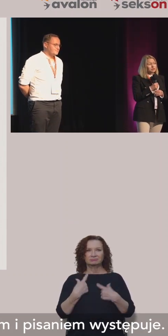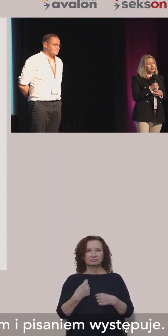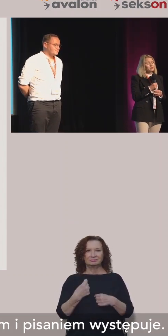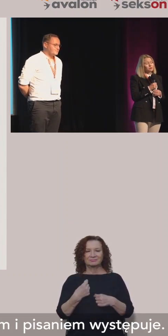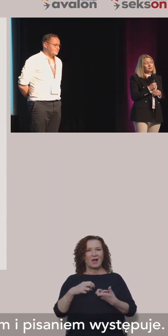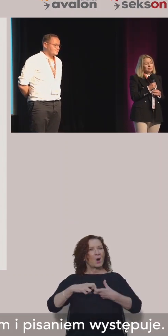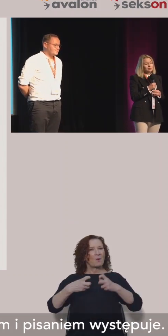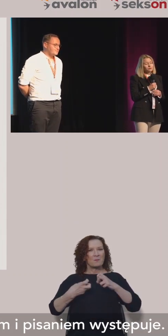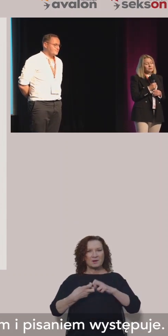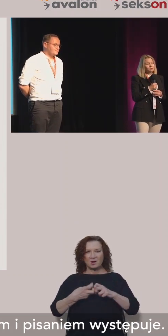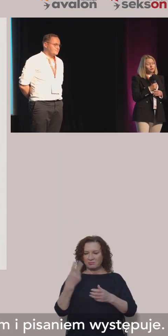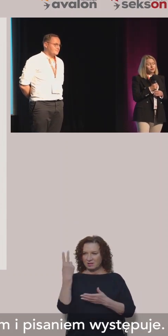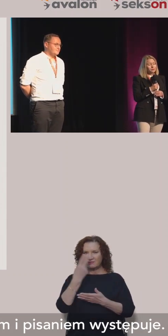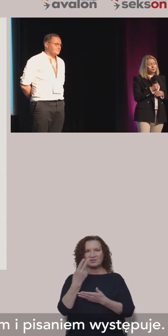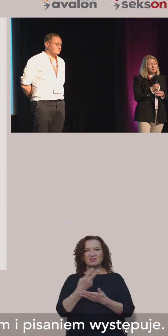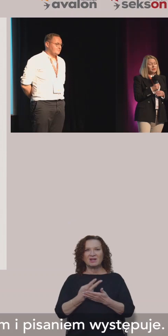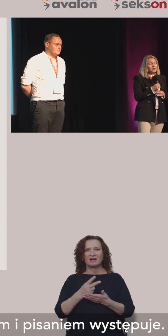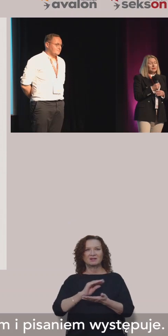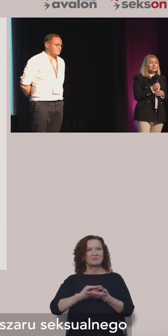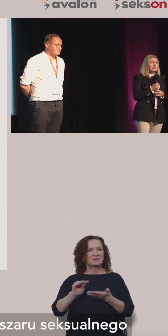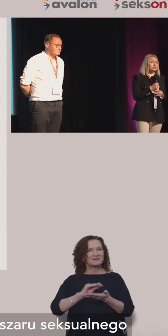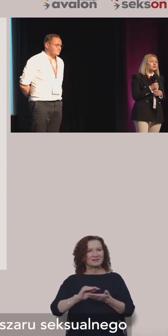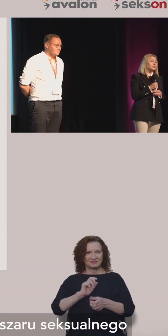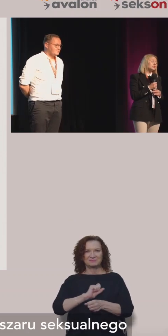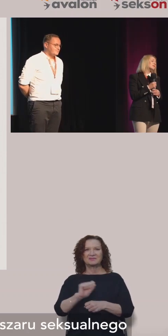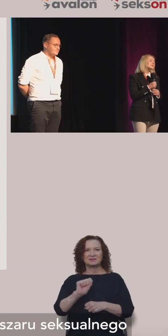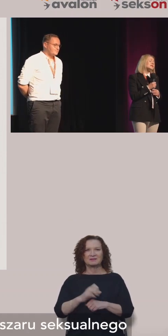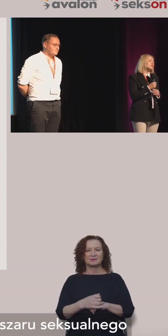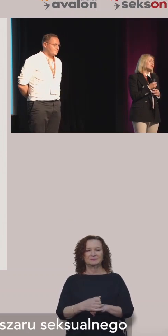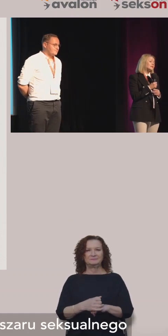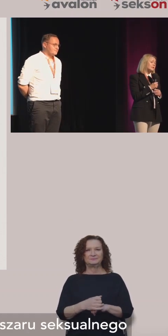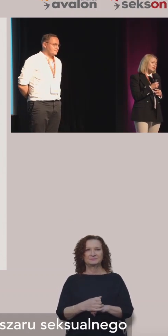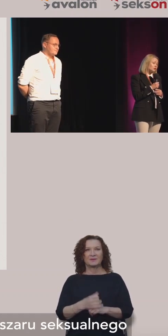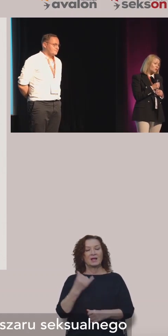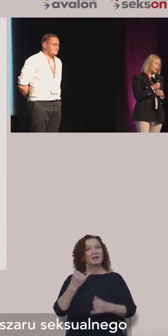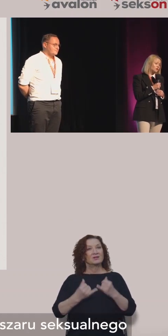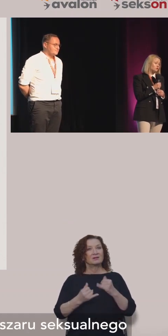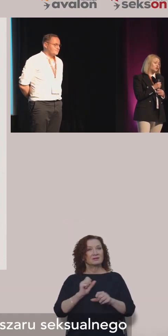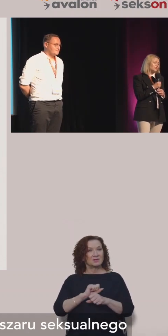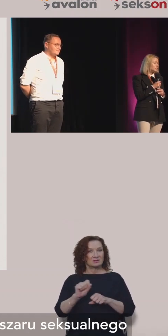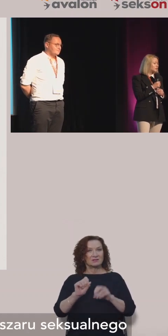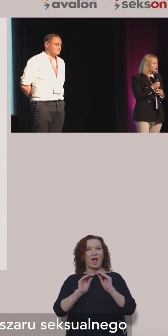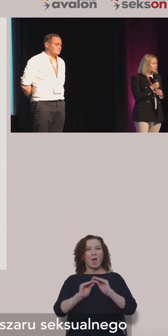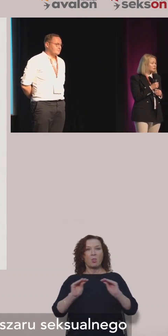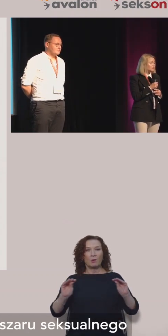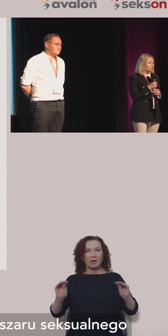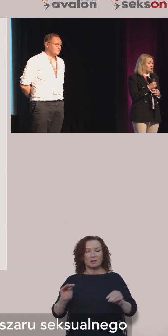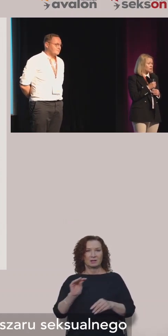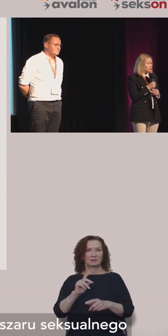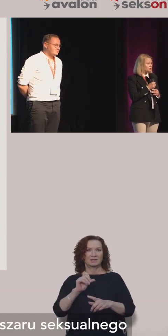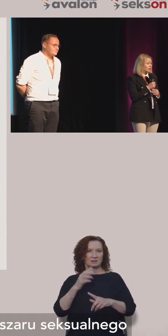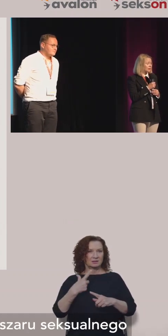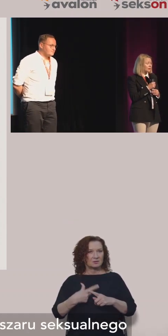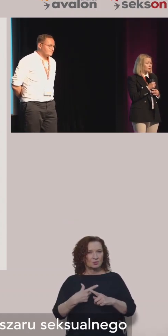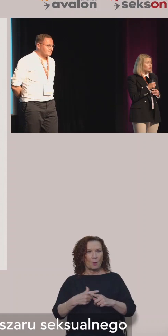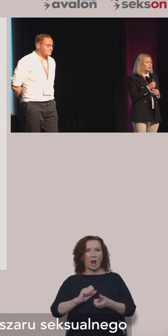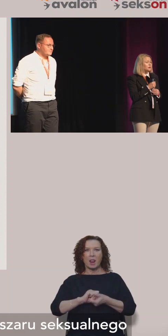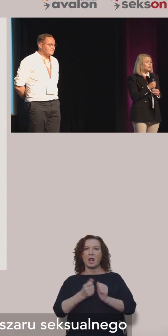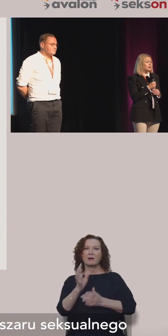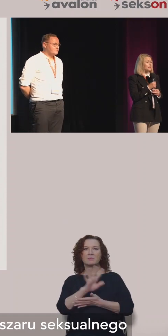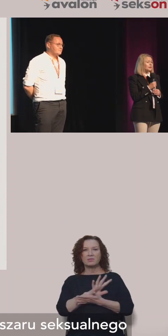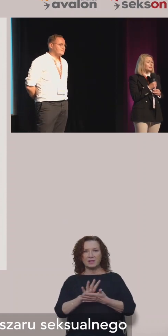problem z czytaniem i pisaniem występuje. Dlatego jeżeli mamy edukację seksualną czy jakieś treści z obszaru